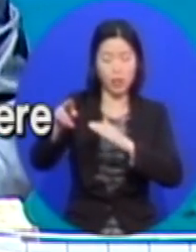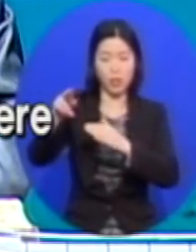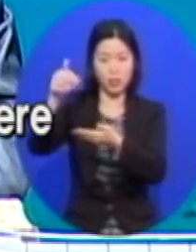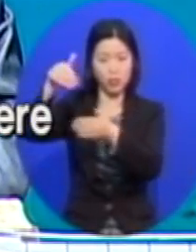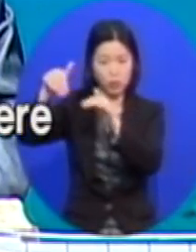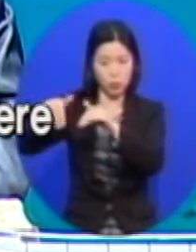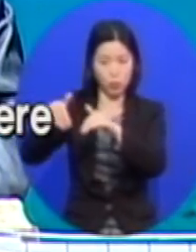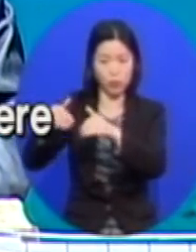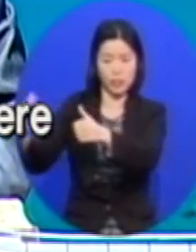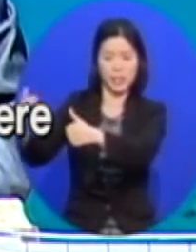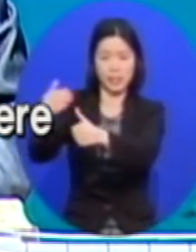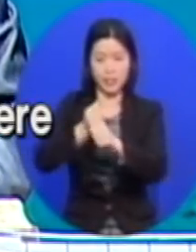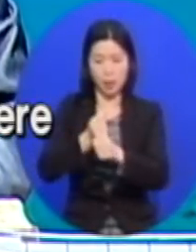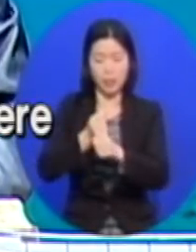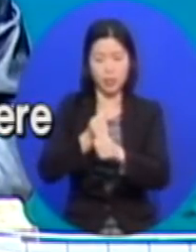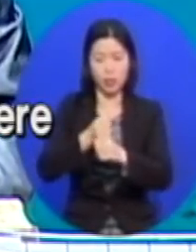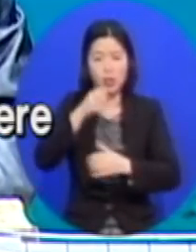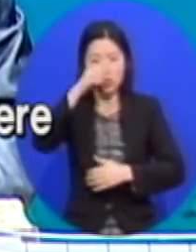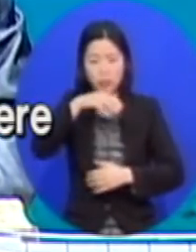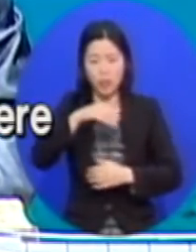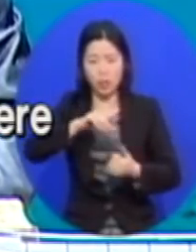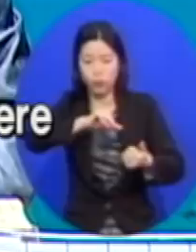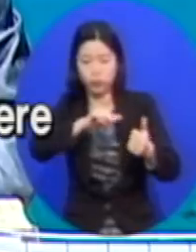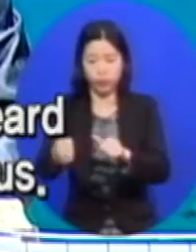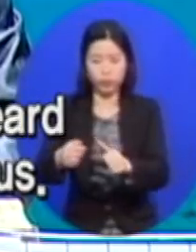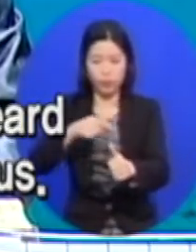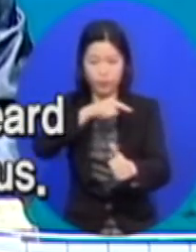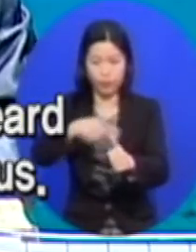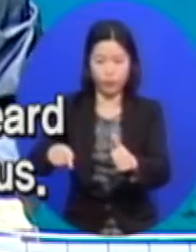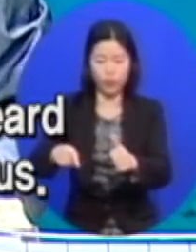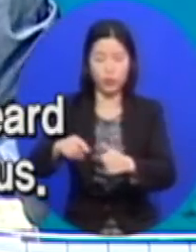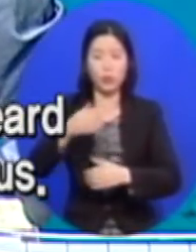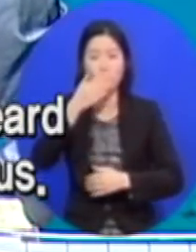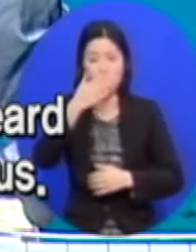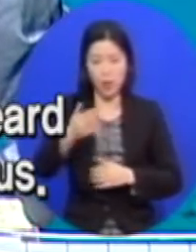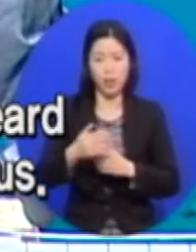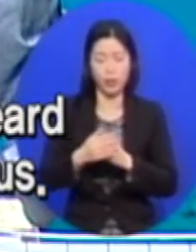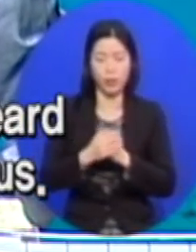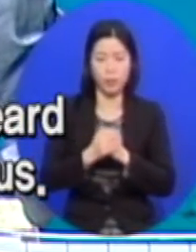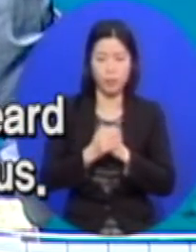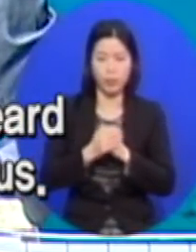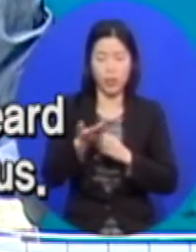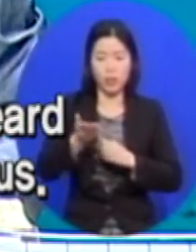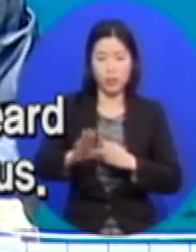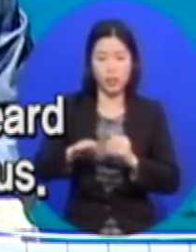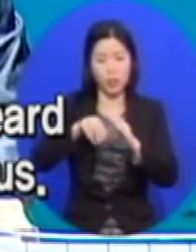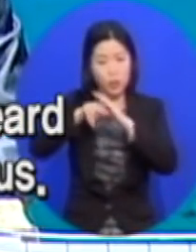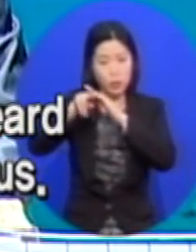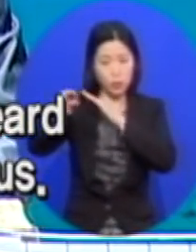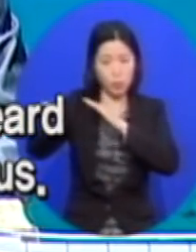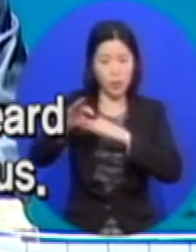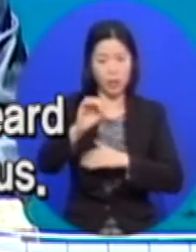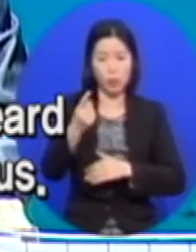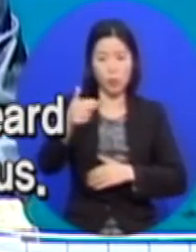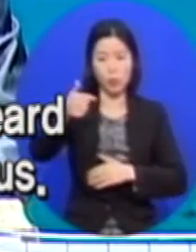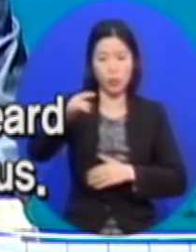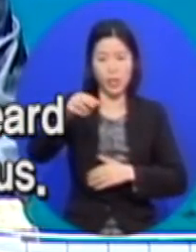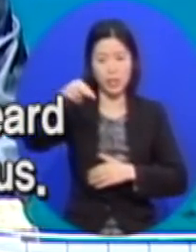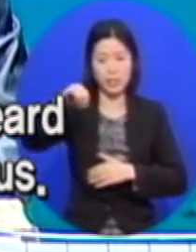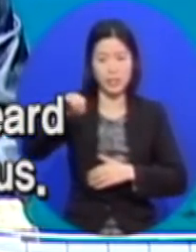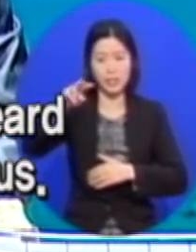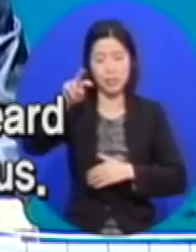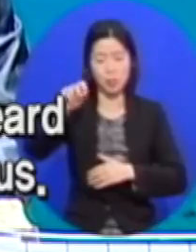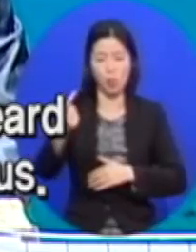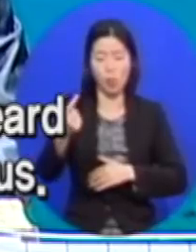사로잡아 서 그냥 죽여도 됐어요 그런데 이 도망간 오네시모 가